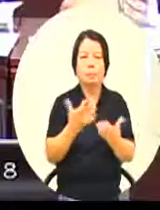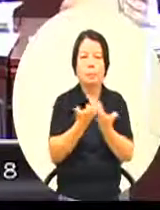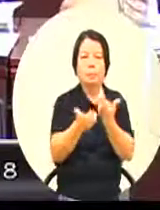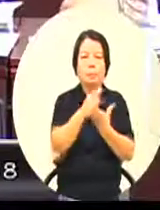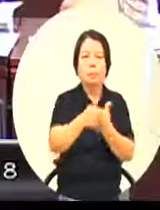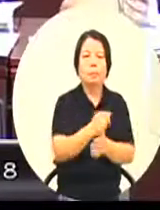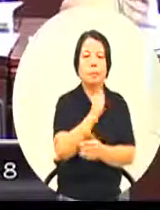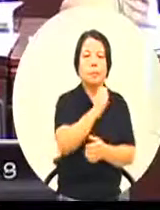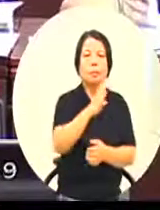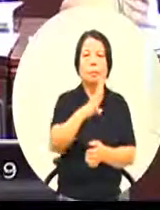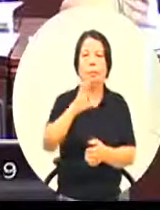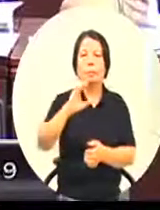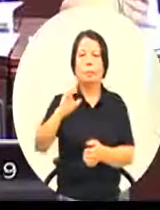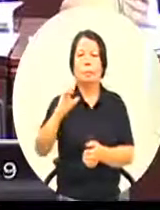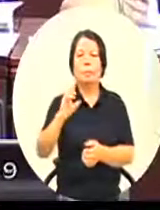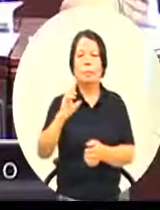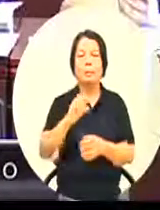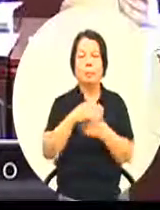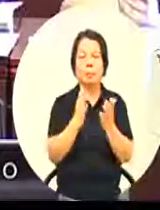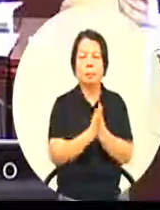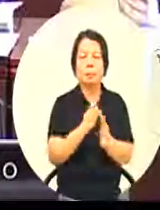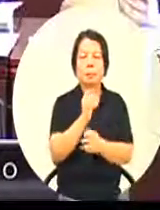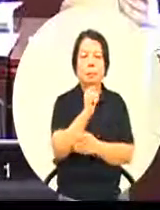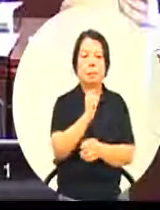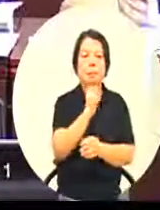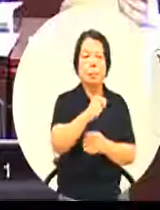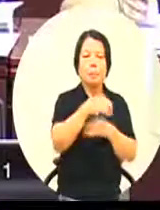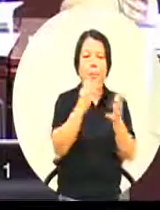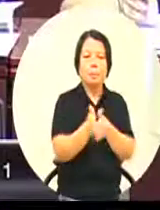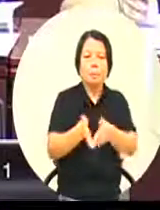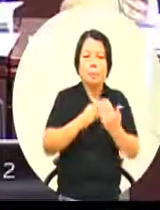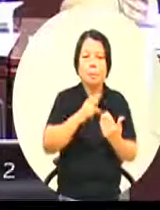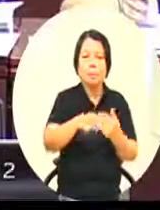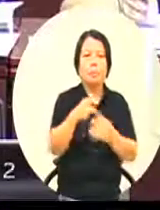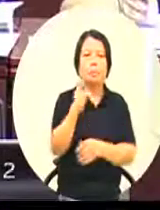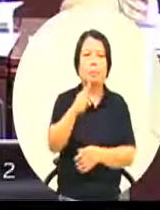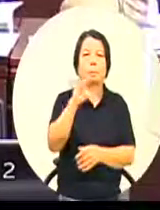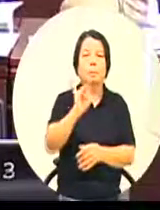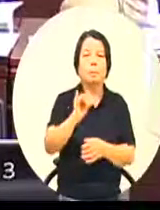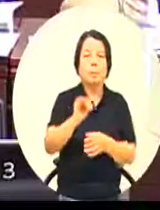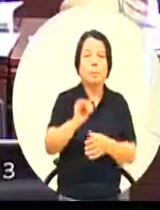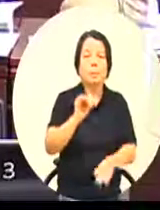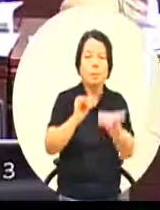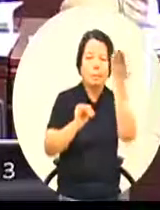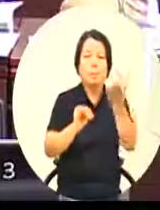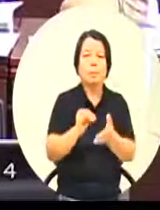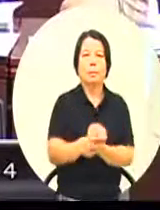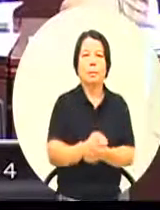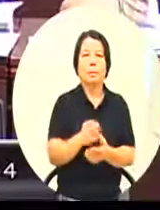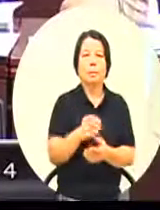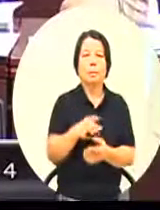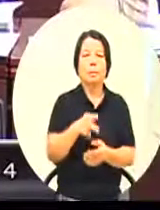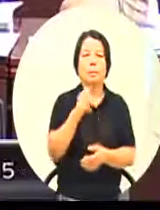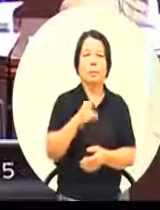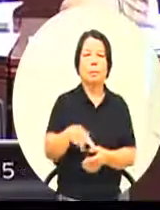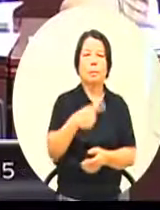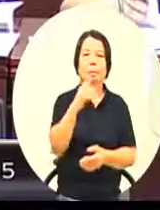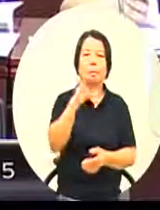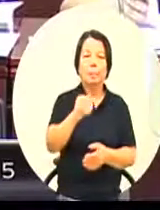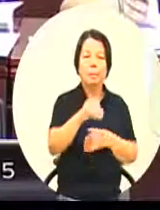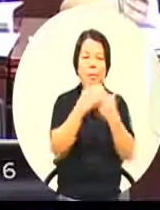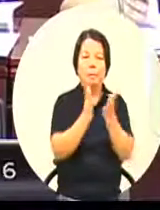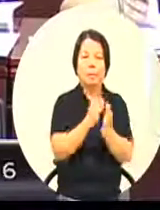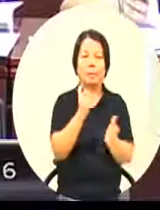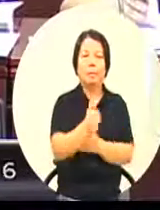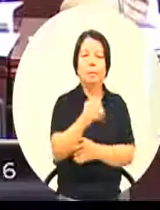A 级、B 级、C 级。A 级指的复建工程大概在100万以上，然后 B 级是50万到100万 ，C 级是